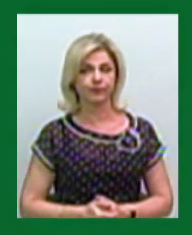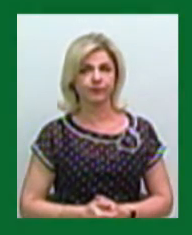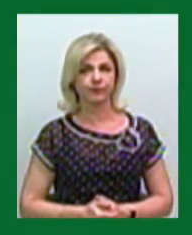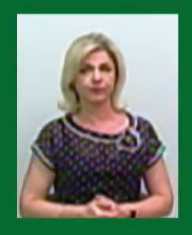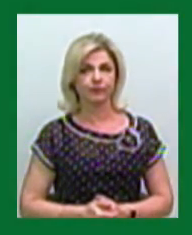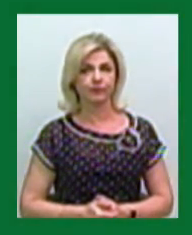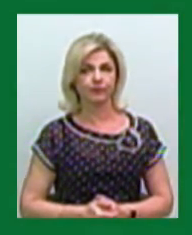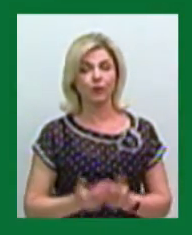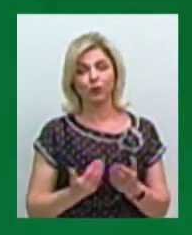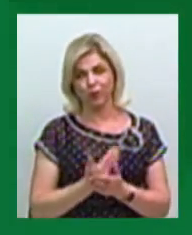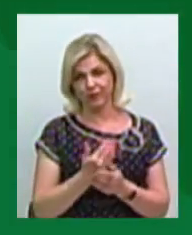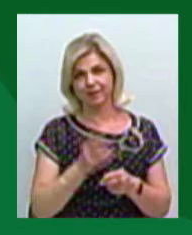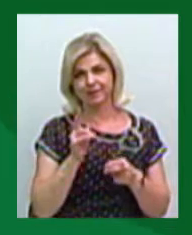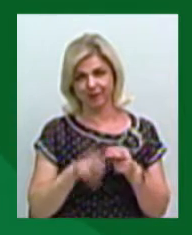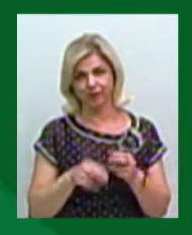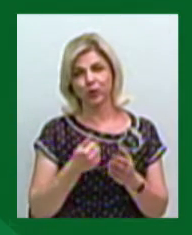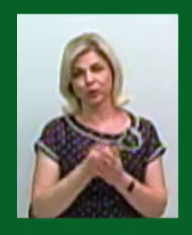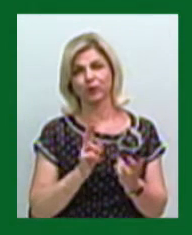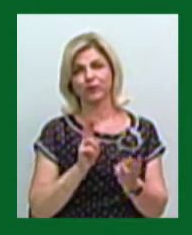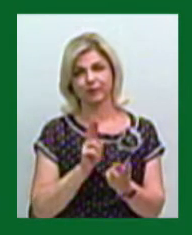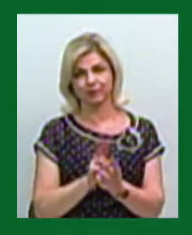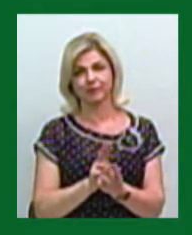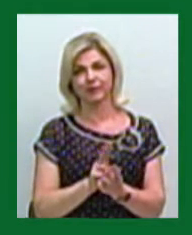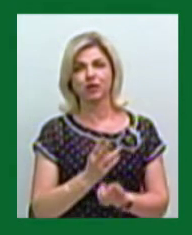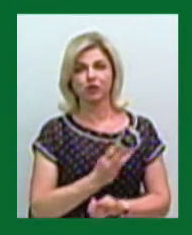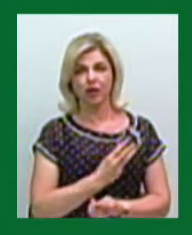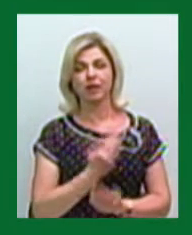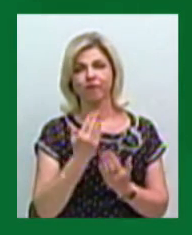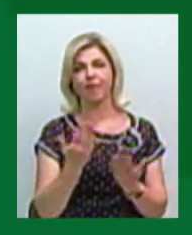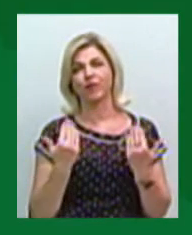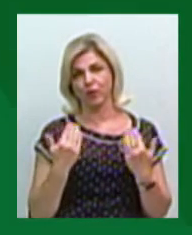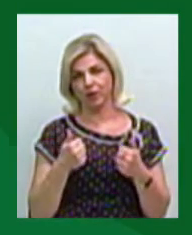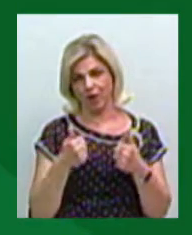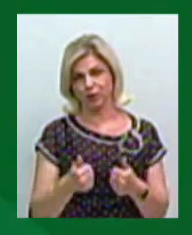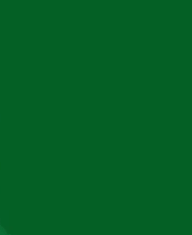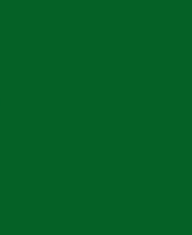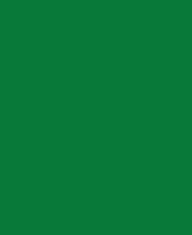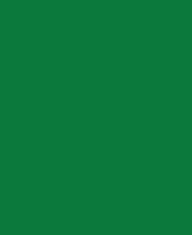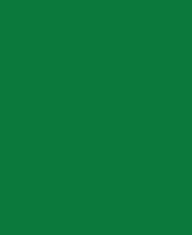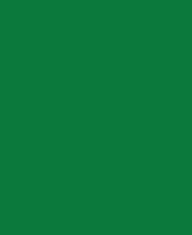На цьому у мене все. Я з вами прощаюся, бажаю гарних вихідних, на все добре.